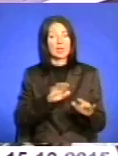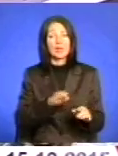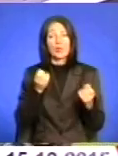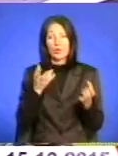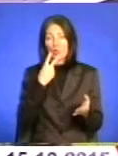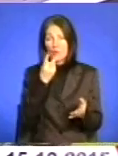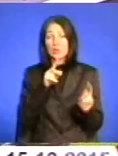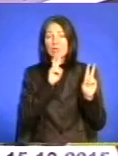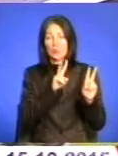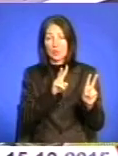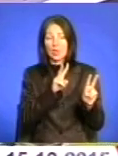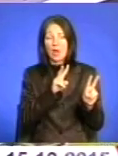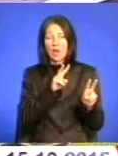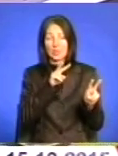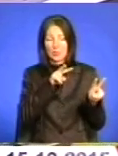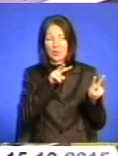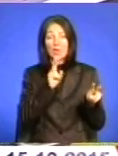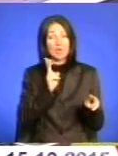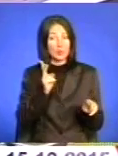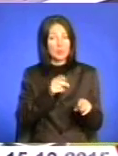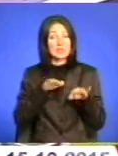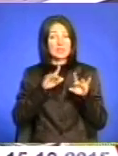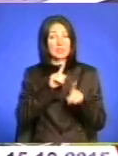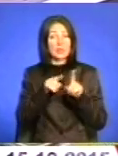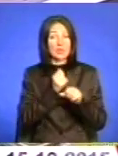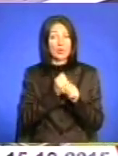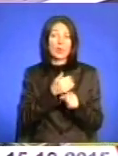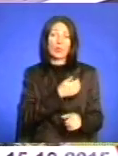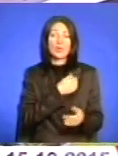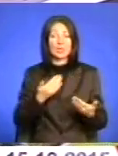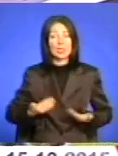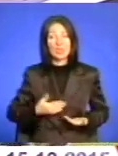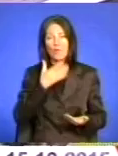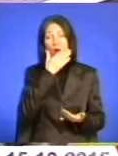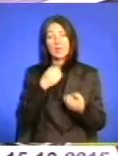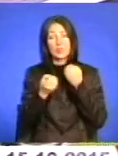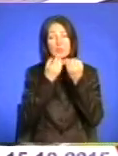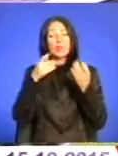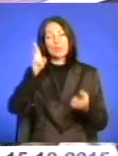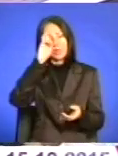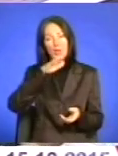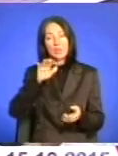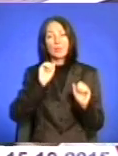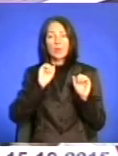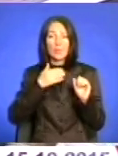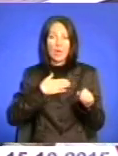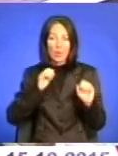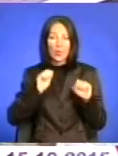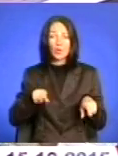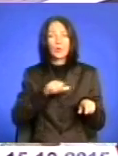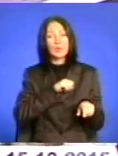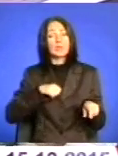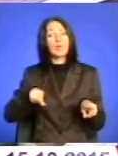дивитися і спостерігати, як хтось ці зміни робить. Так хочеться жити в гарній, процвітаючій країні, і ми можемо самі її такою